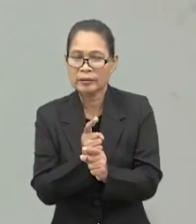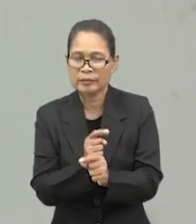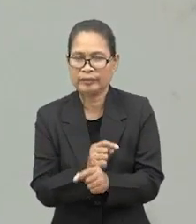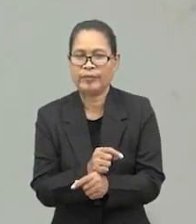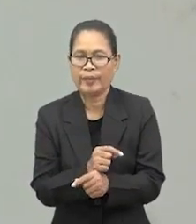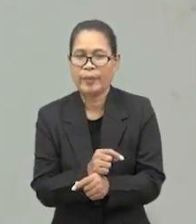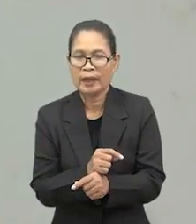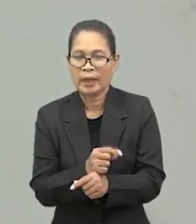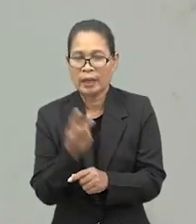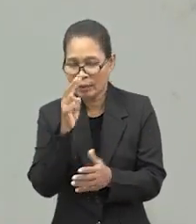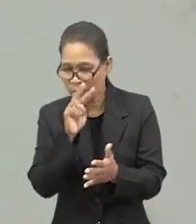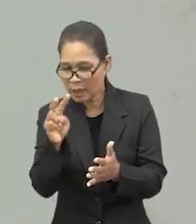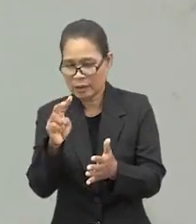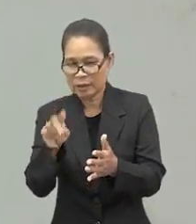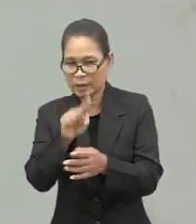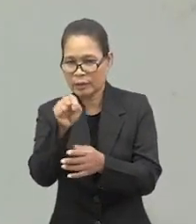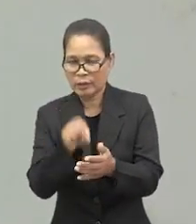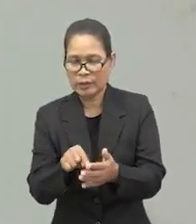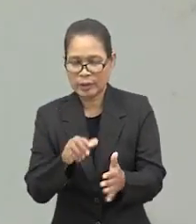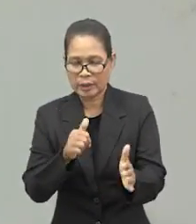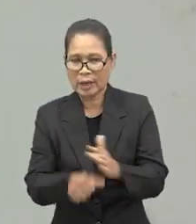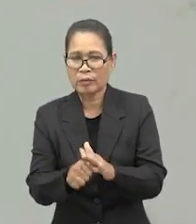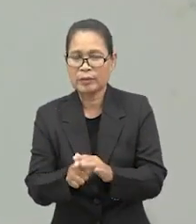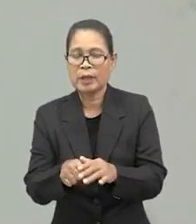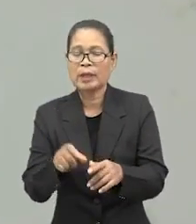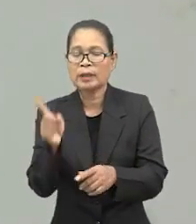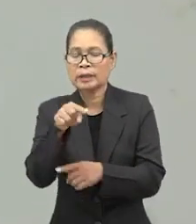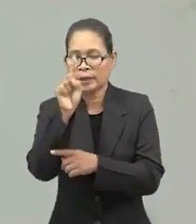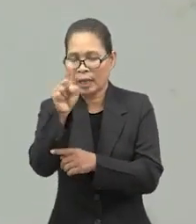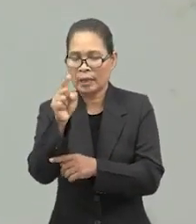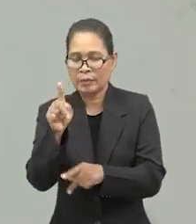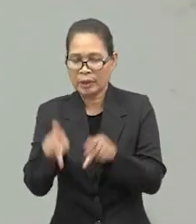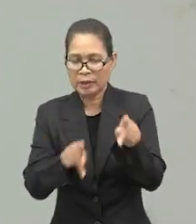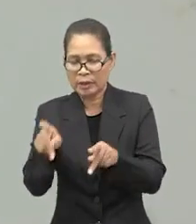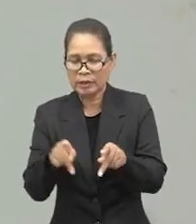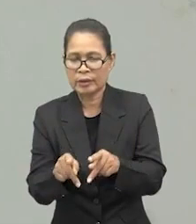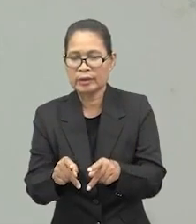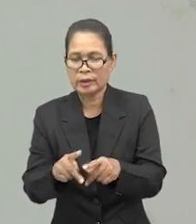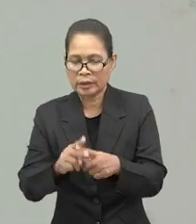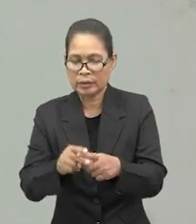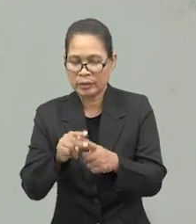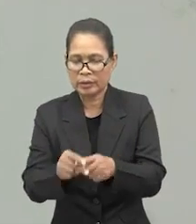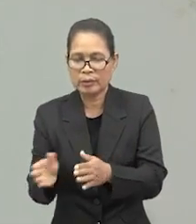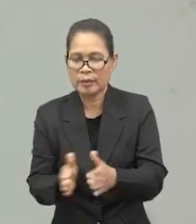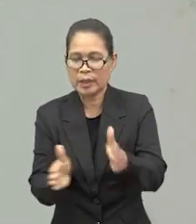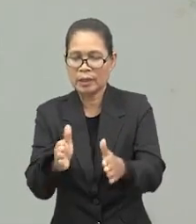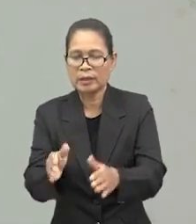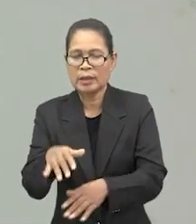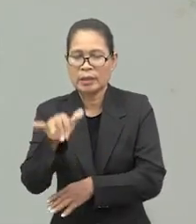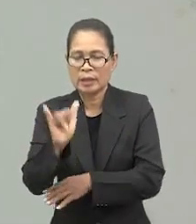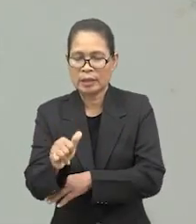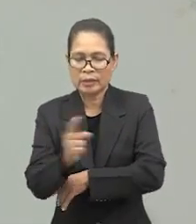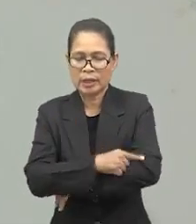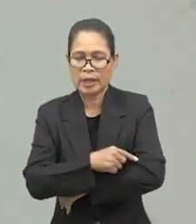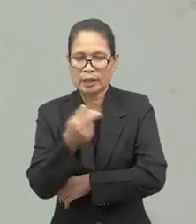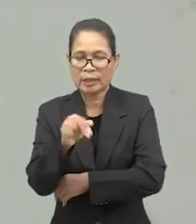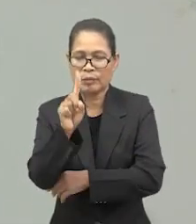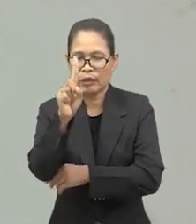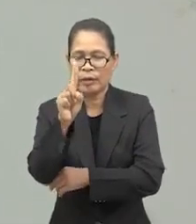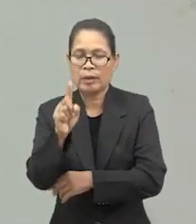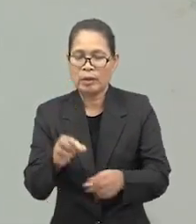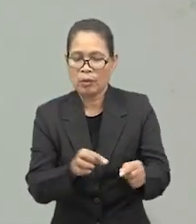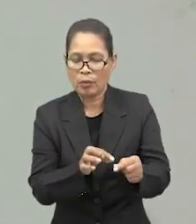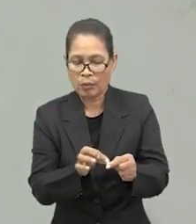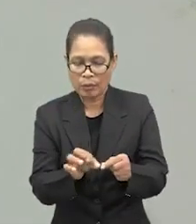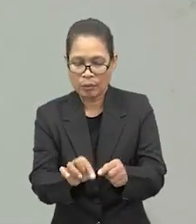mà xâm dụ hãy cứ trâu hai chân chân mưa mà xâm núa ta bỏ chia chốn chua chôl phlâu nâu